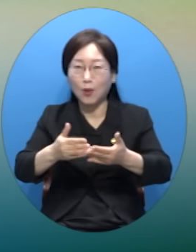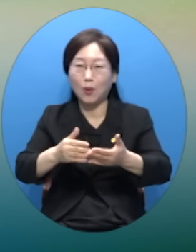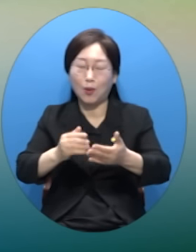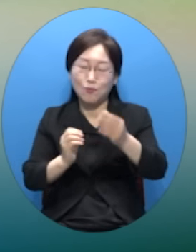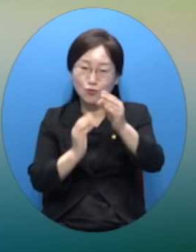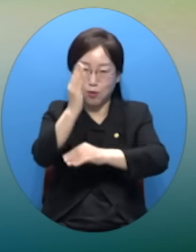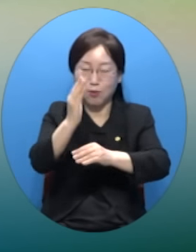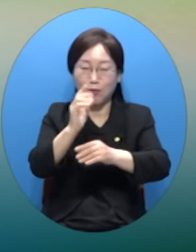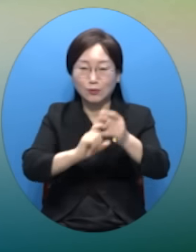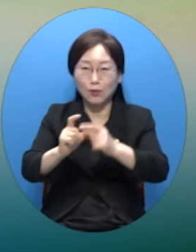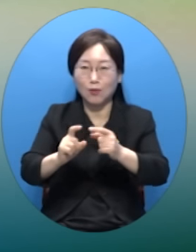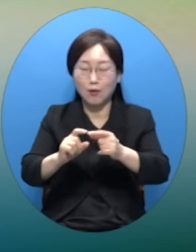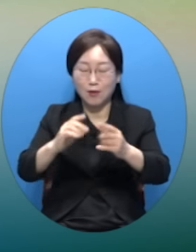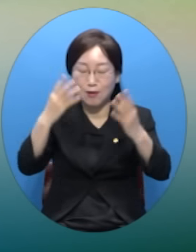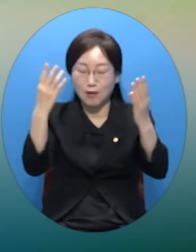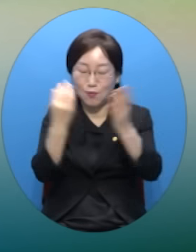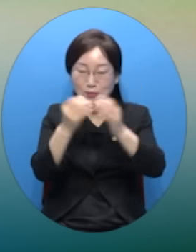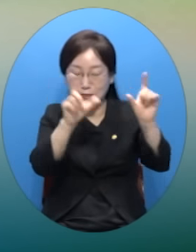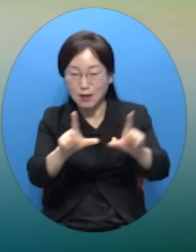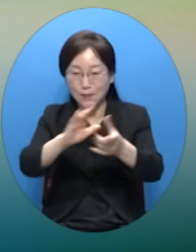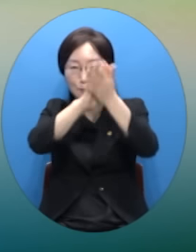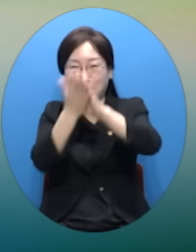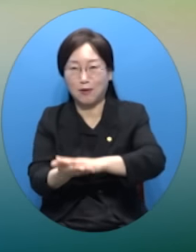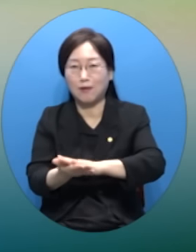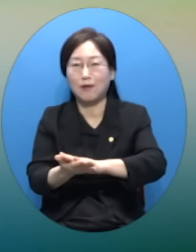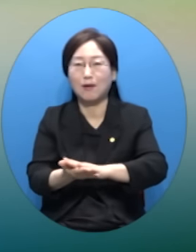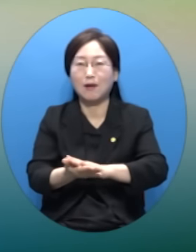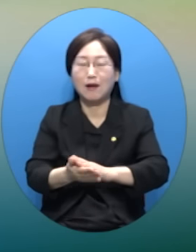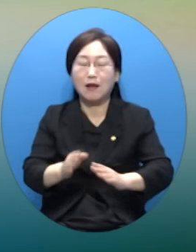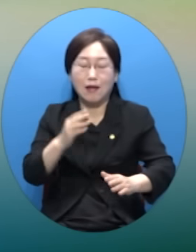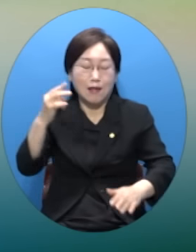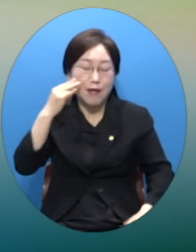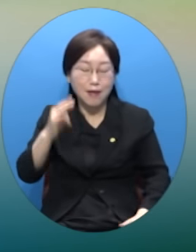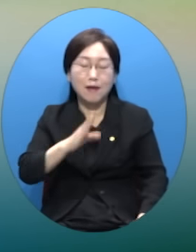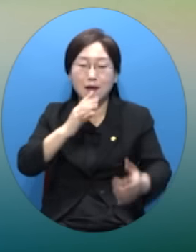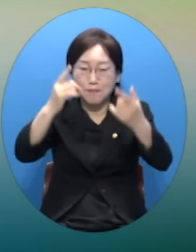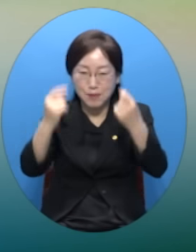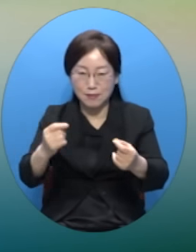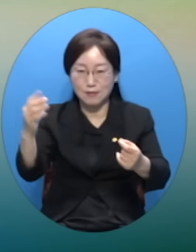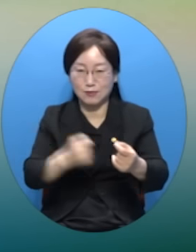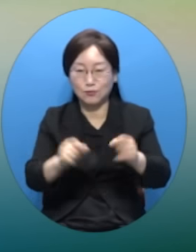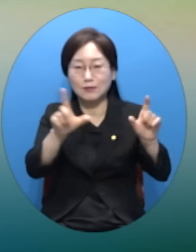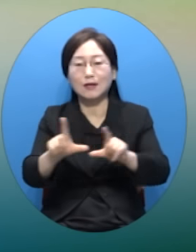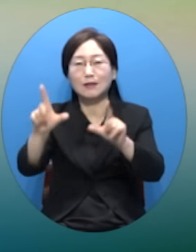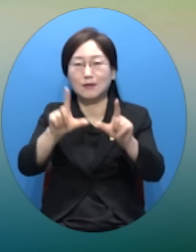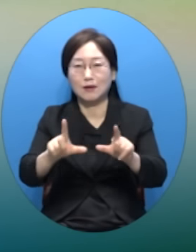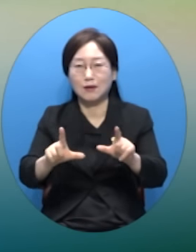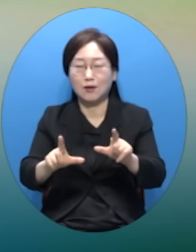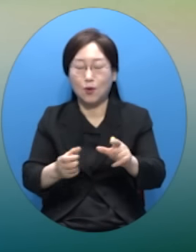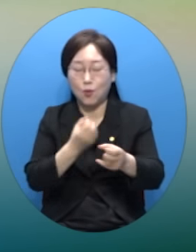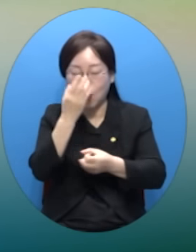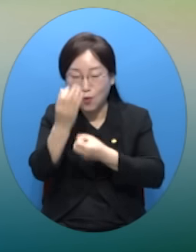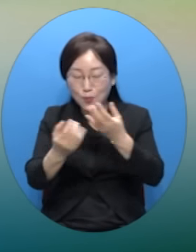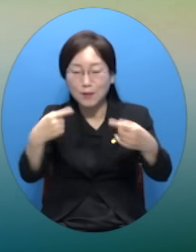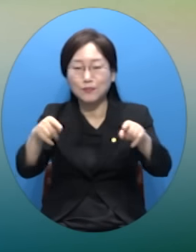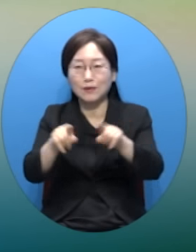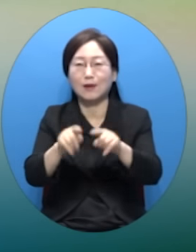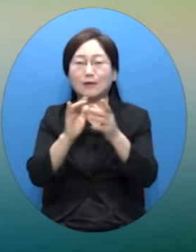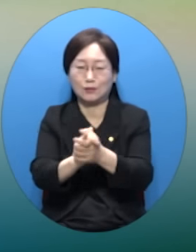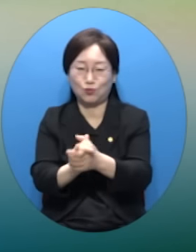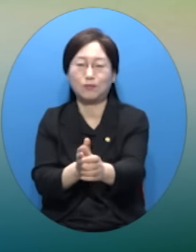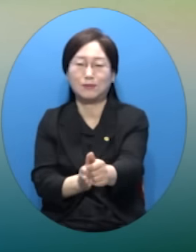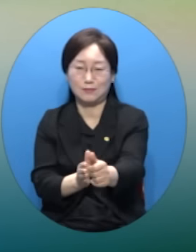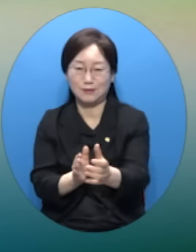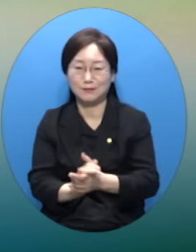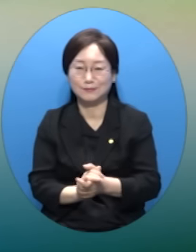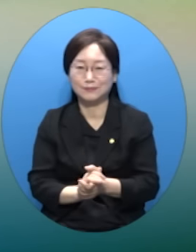삶을 뒤집어버리는 기도, 그래 오직 예와 아멘으로 살 수 있게 하시는 기도, 이것을 고백하며 함께 기도하기를